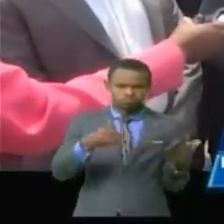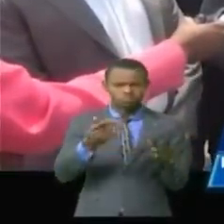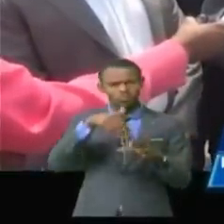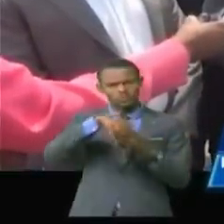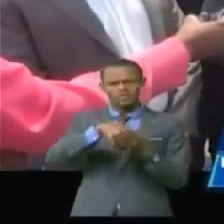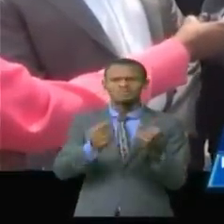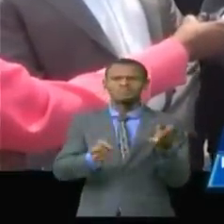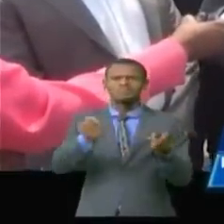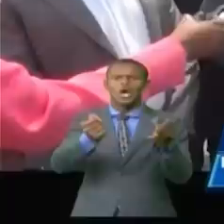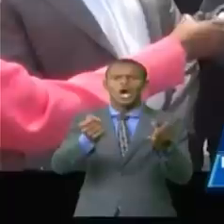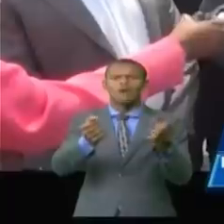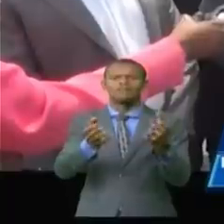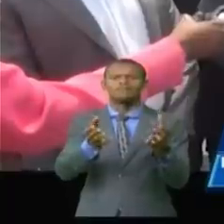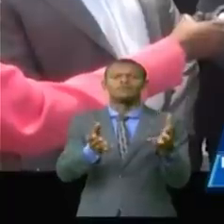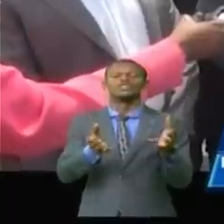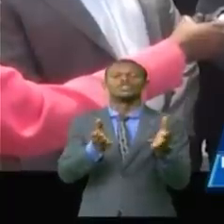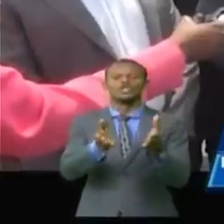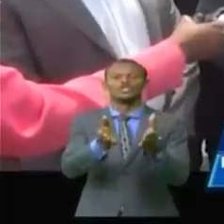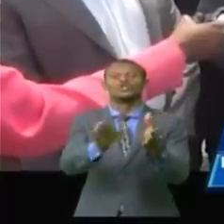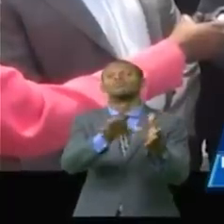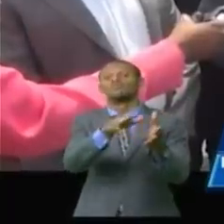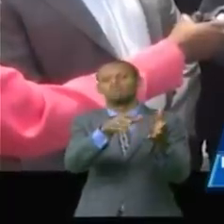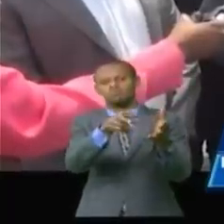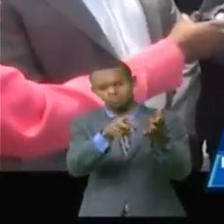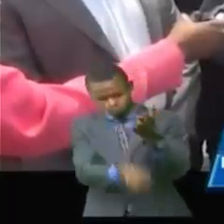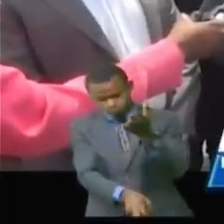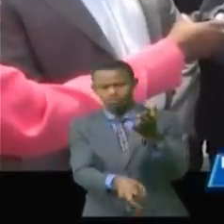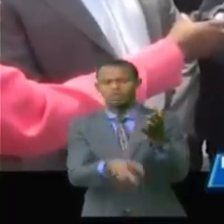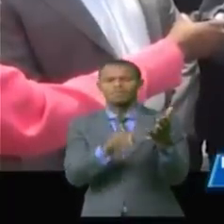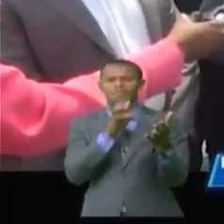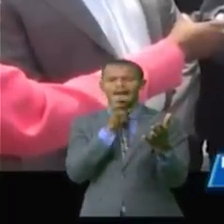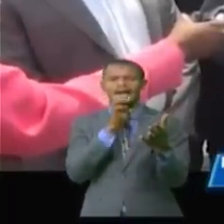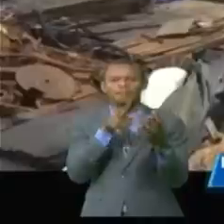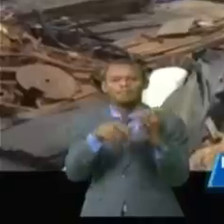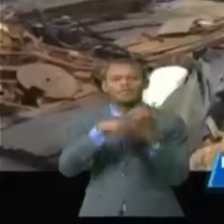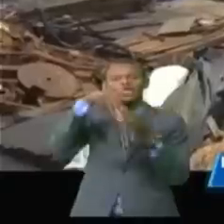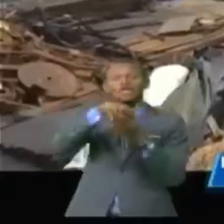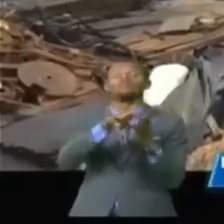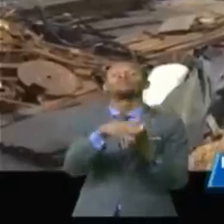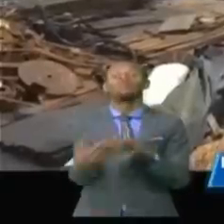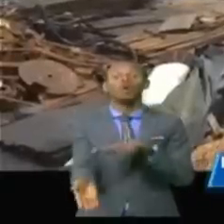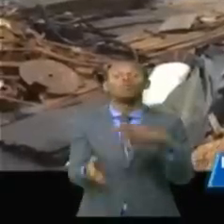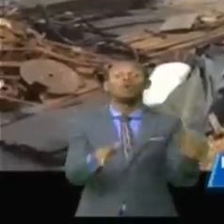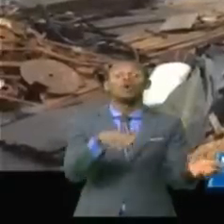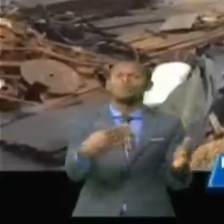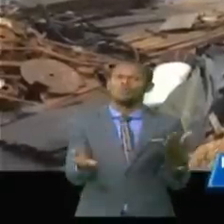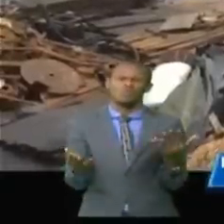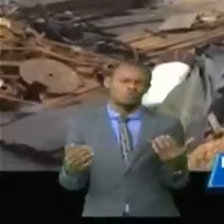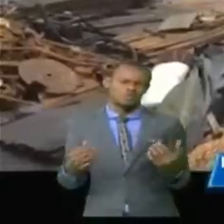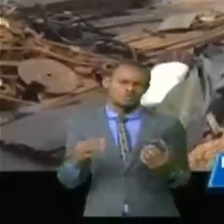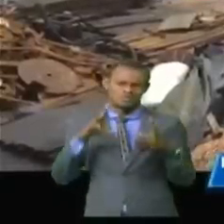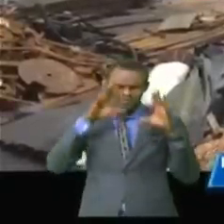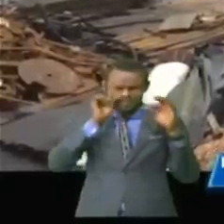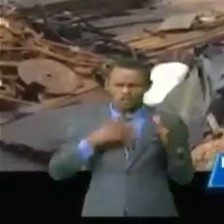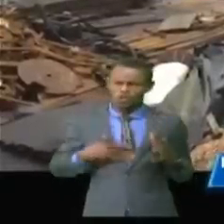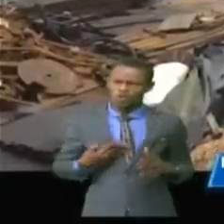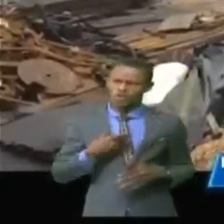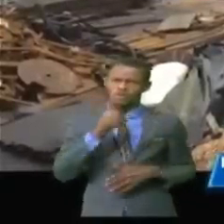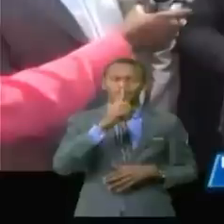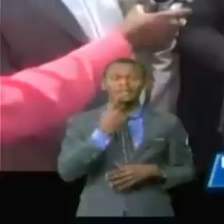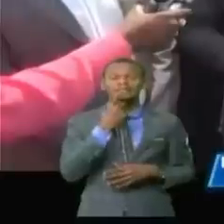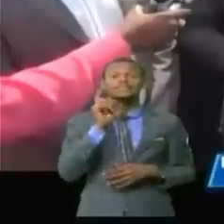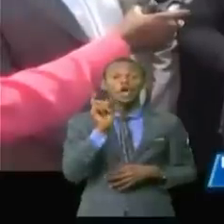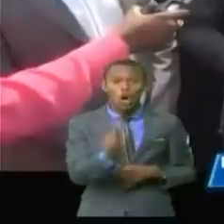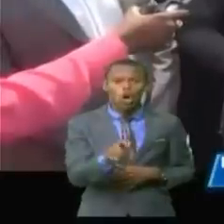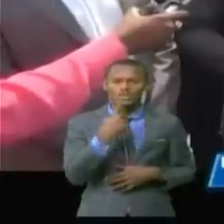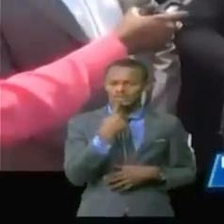également comme obligation d'assurer la sécurité des personnes et des biens Et ensemble avec les exploitants, nous avons